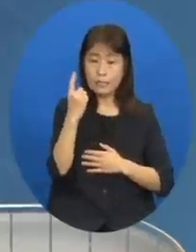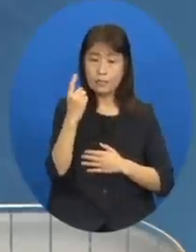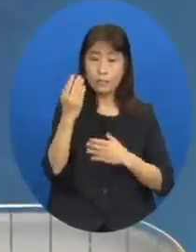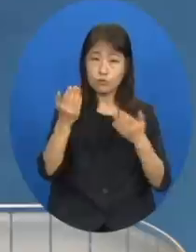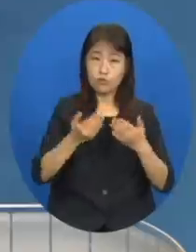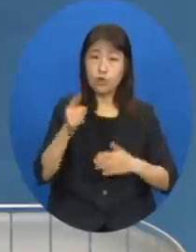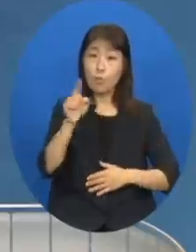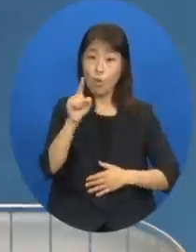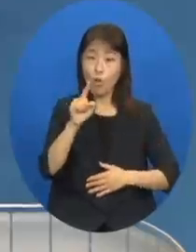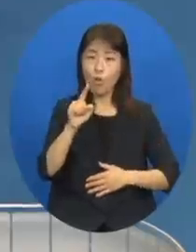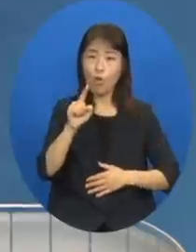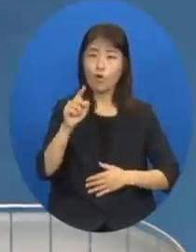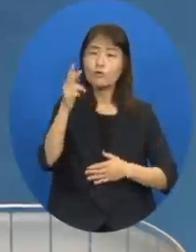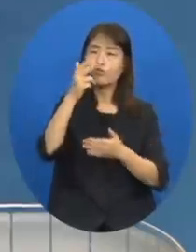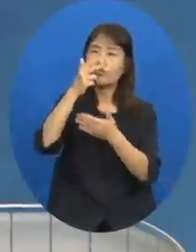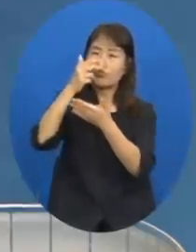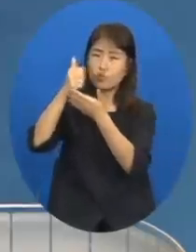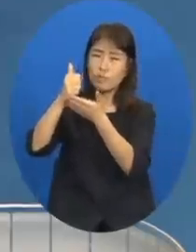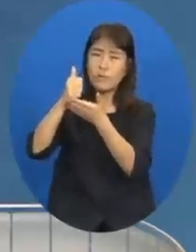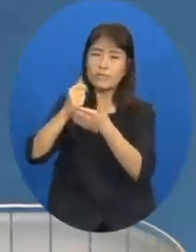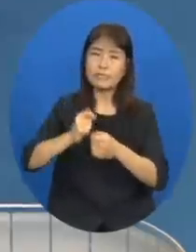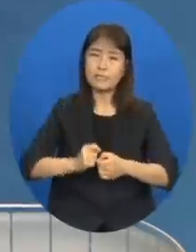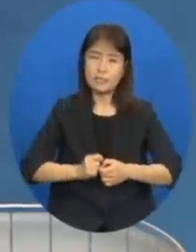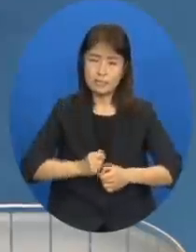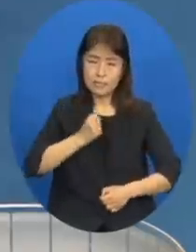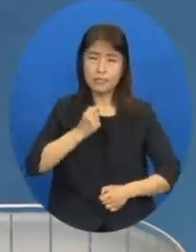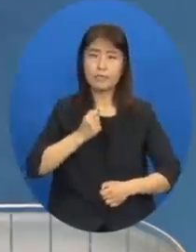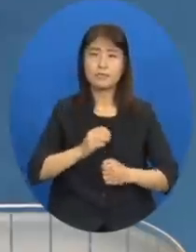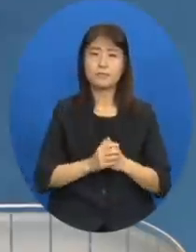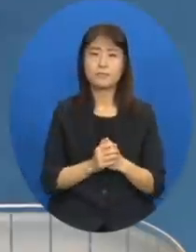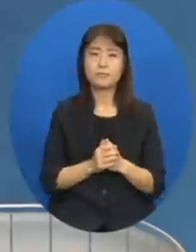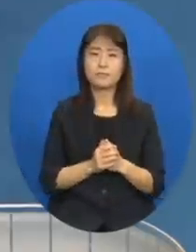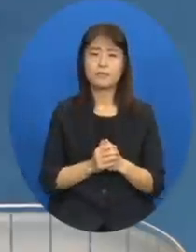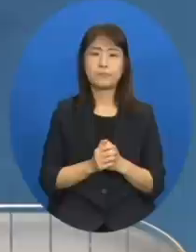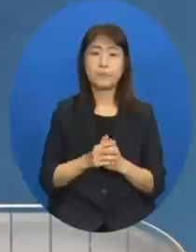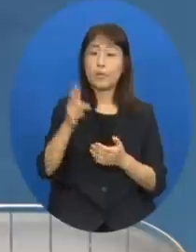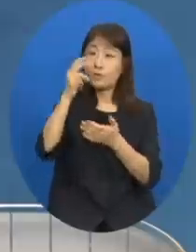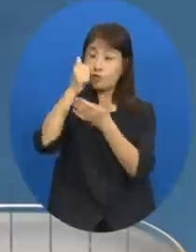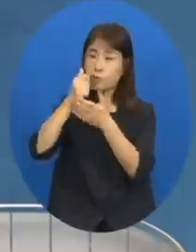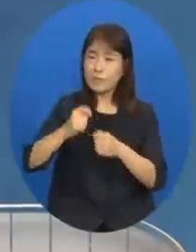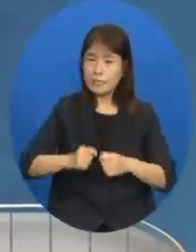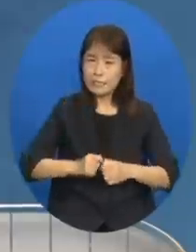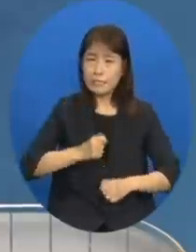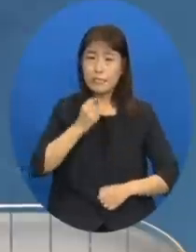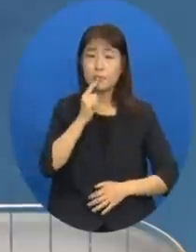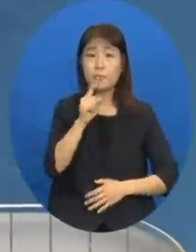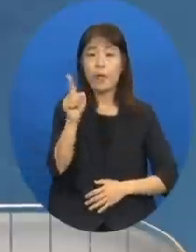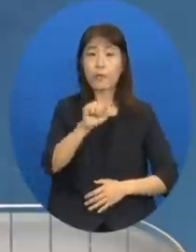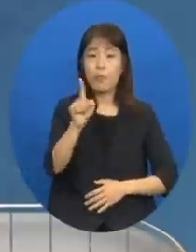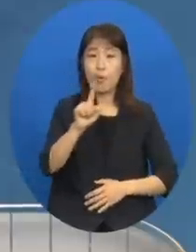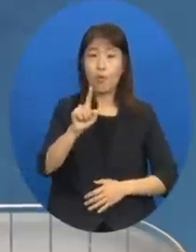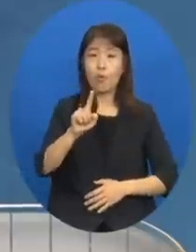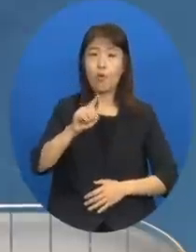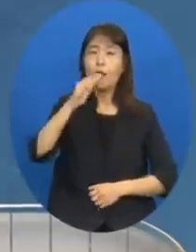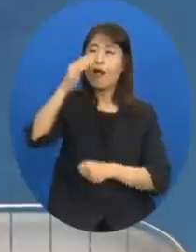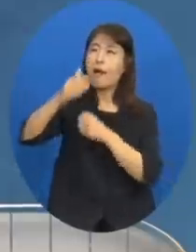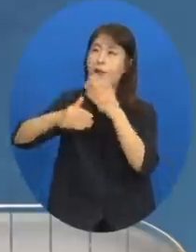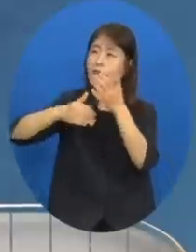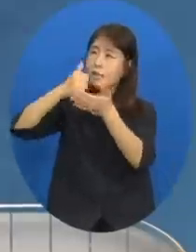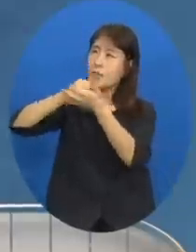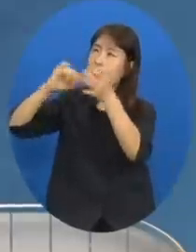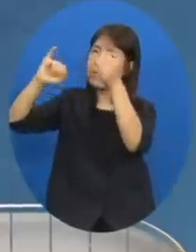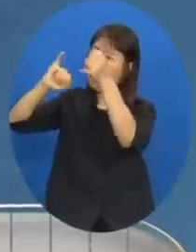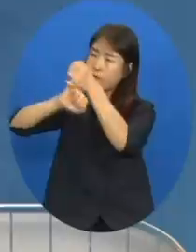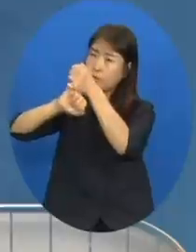하나님의 진실하심이라는이 하나님의 진실하심이라는 말은 하나님은 반드시 약속하신